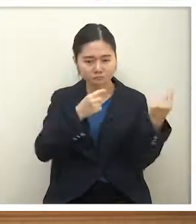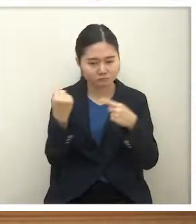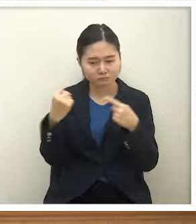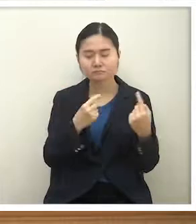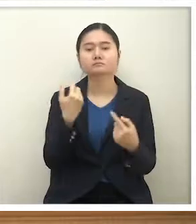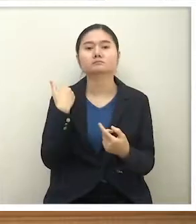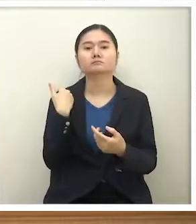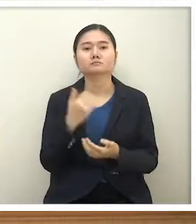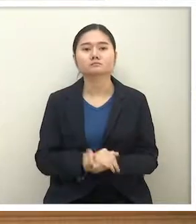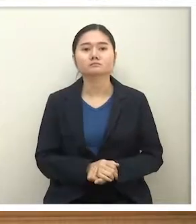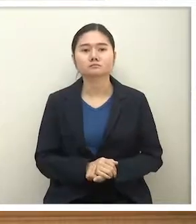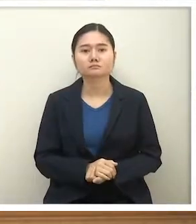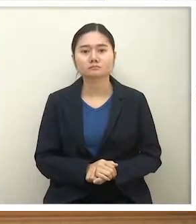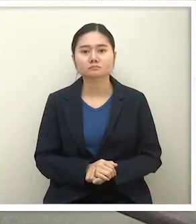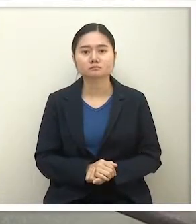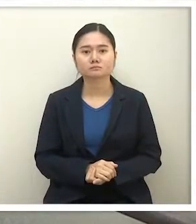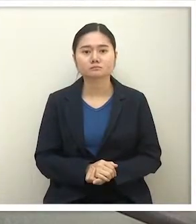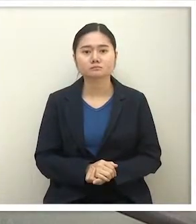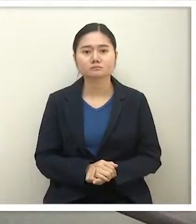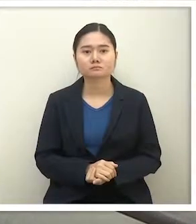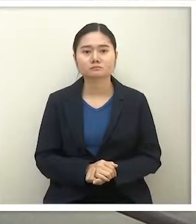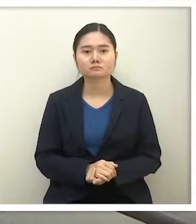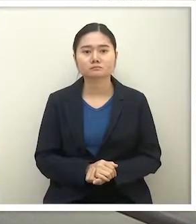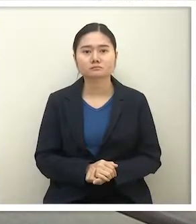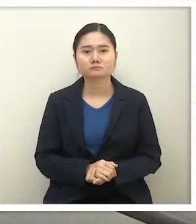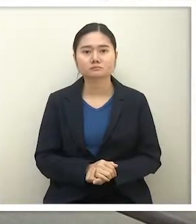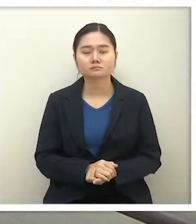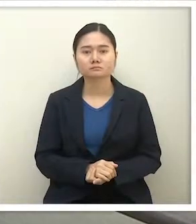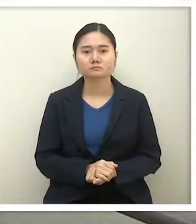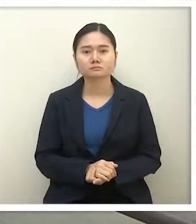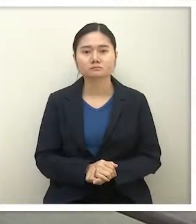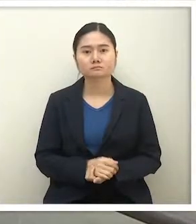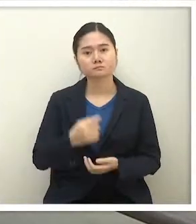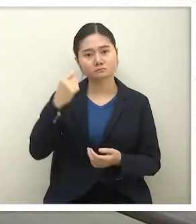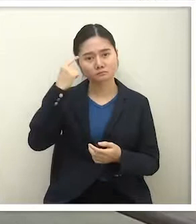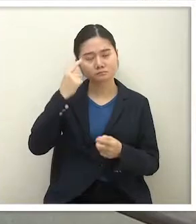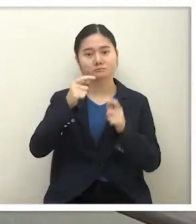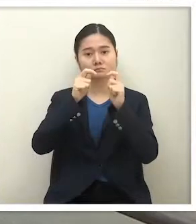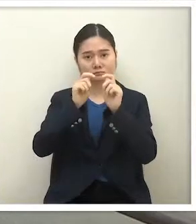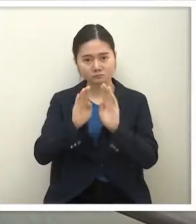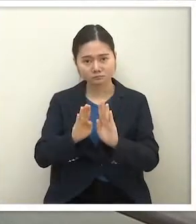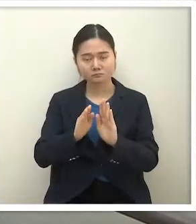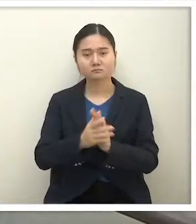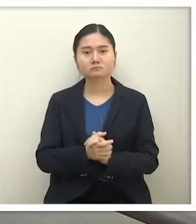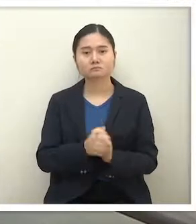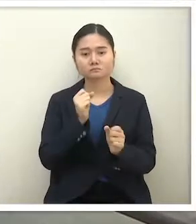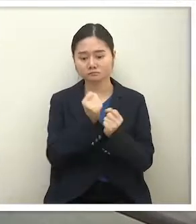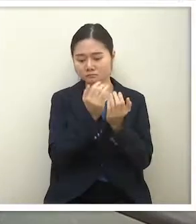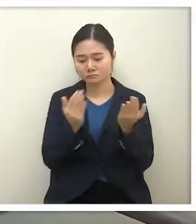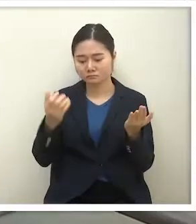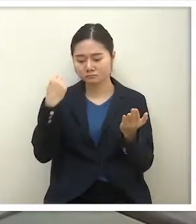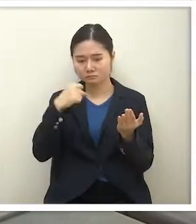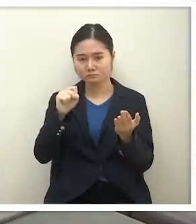งนะครับเขาก็ดีไซน์ออกมาเป็น10เล